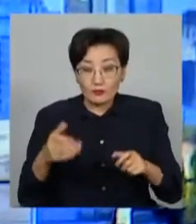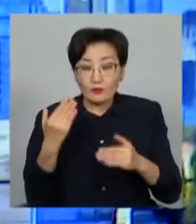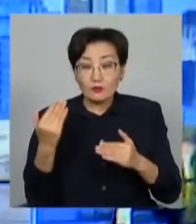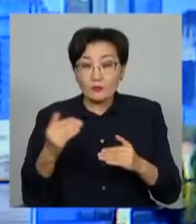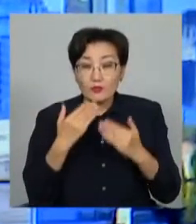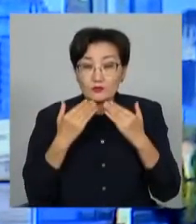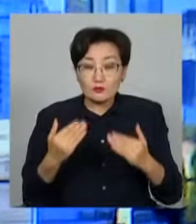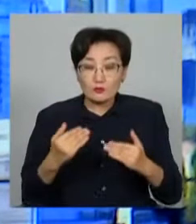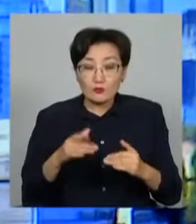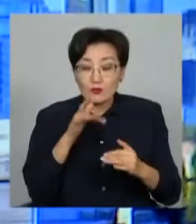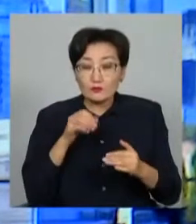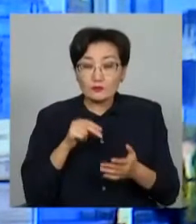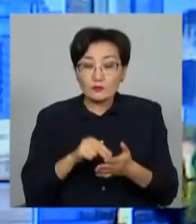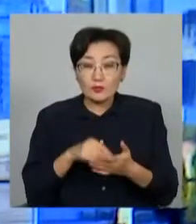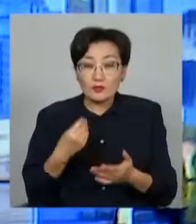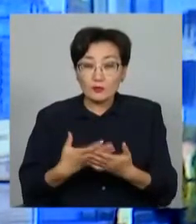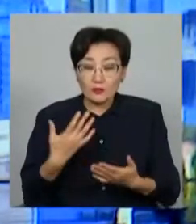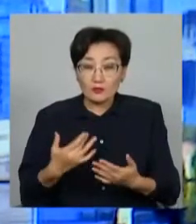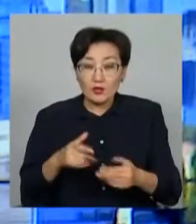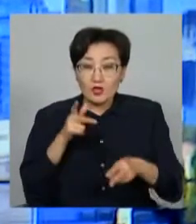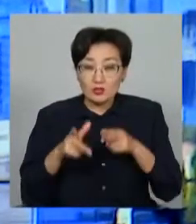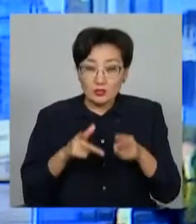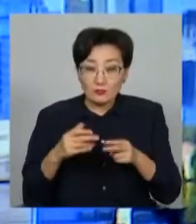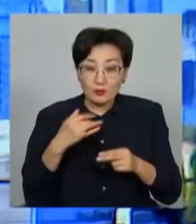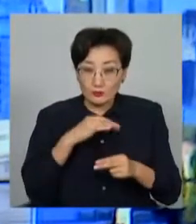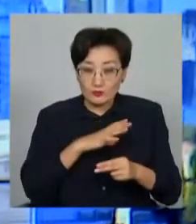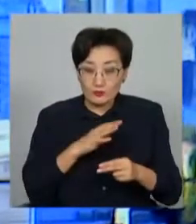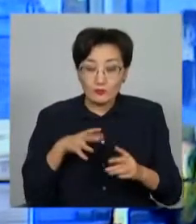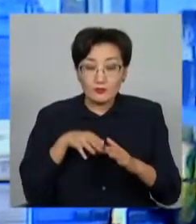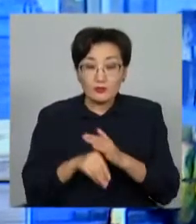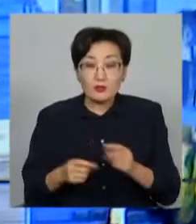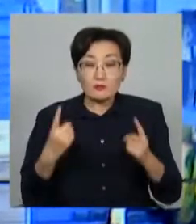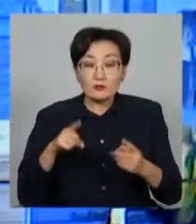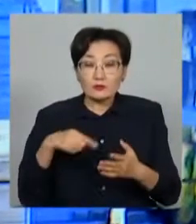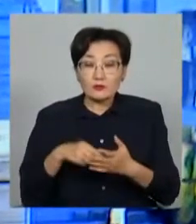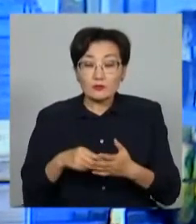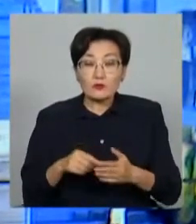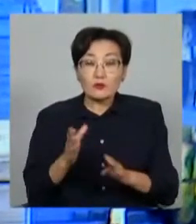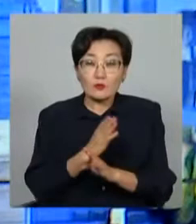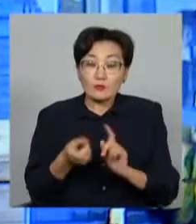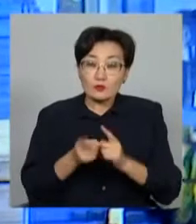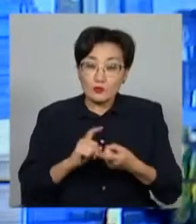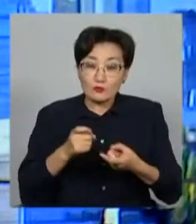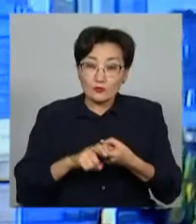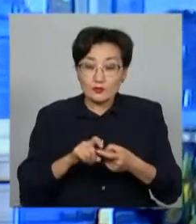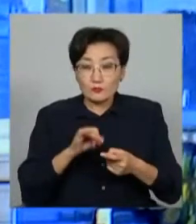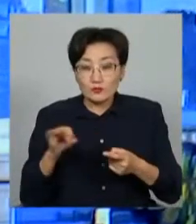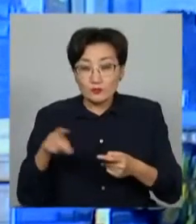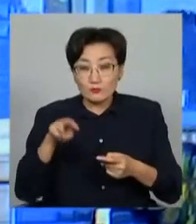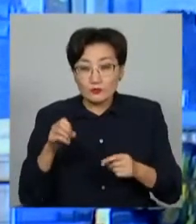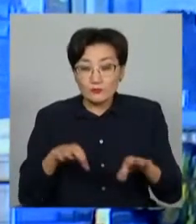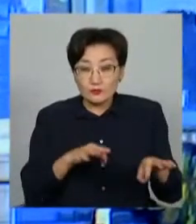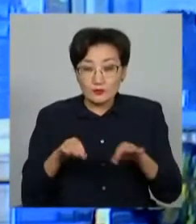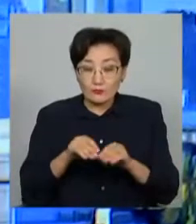уақытта такси құны қымбаттап бара жатқанына шағым көбейген. Әсіресе ірі қалаларда күн райының өзгеруіне байланысты және